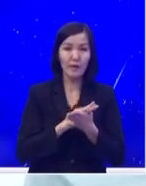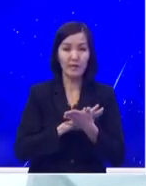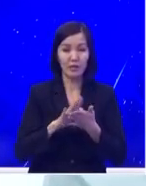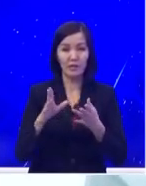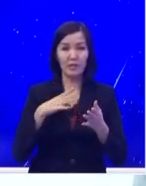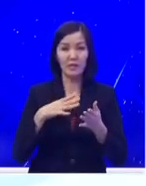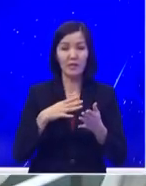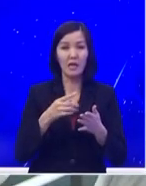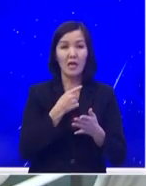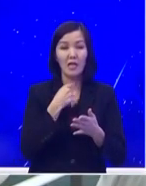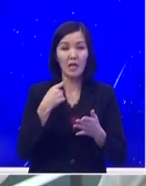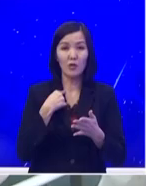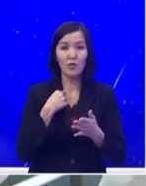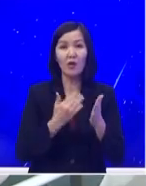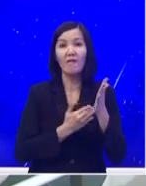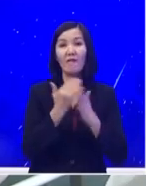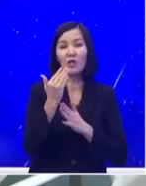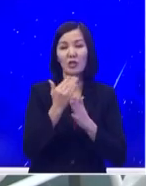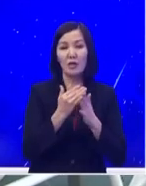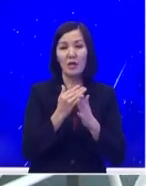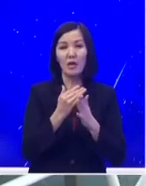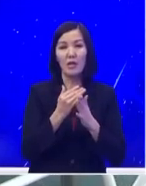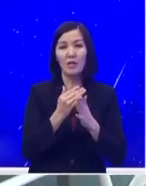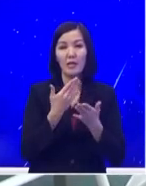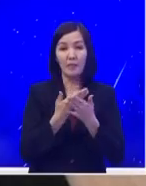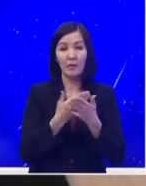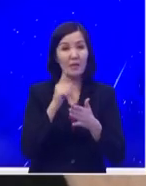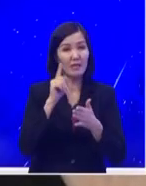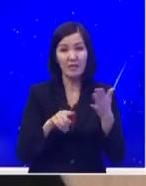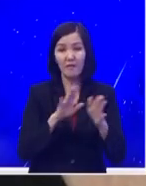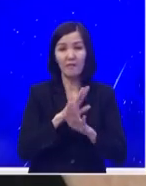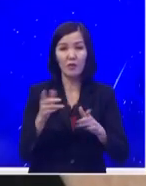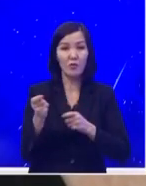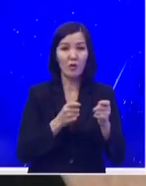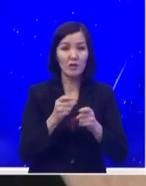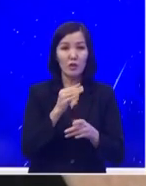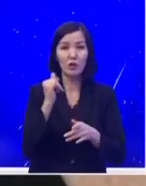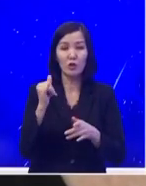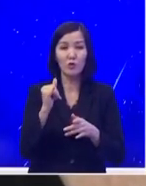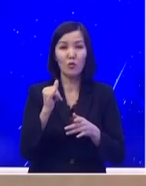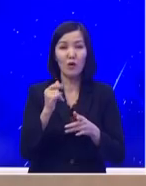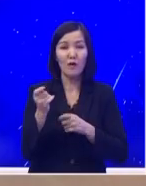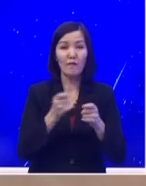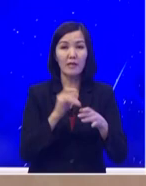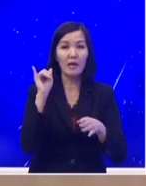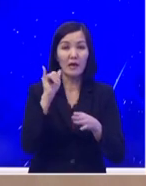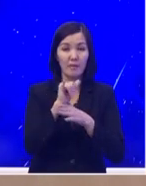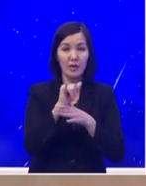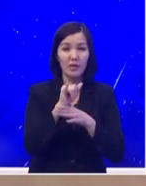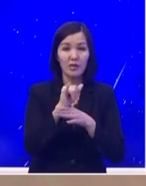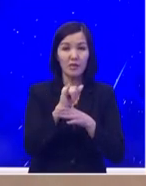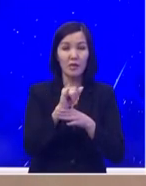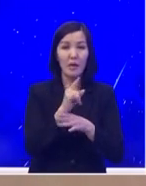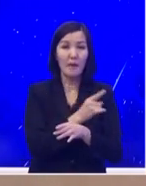в сетях областного центра оказалась высшей пробы. Но если сомнения все же возникнут, руководство ЖТСУ «Водоканала» просит обращаться в диспетчерскую службу